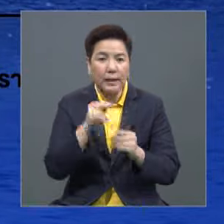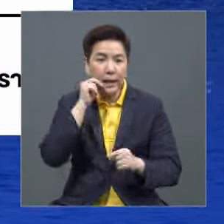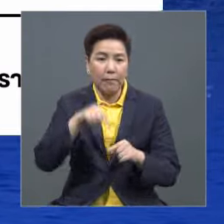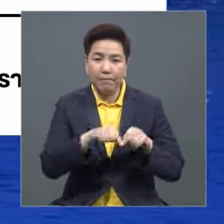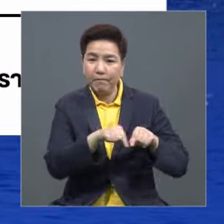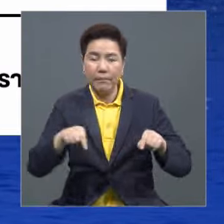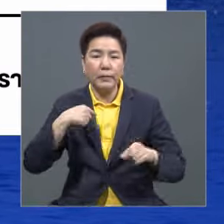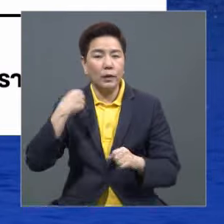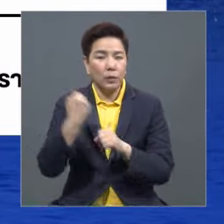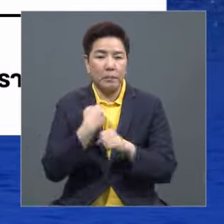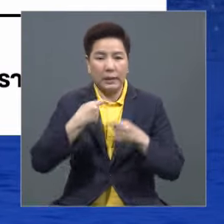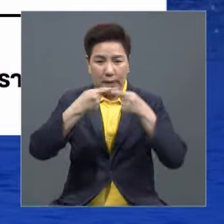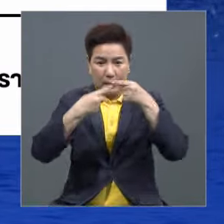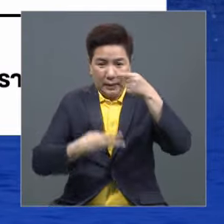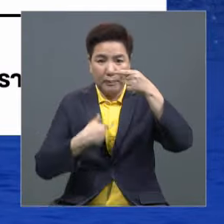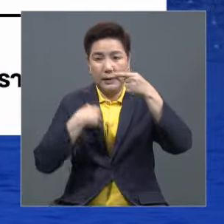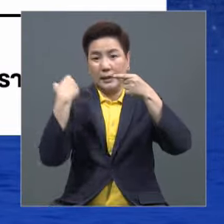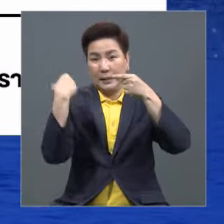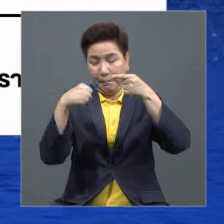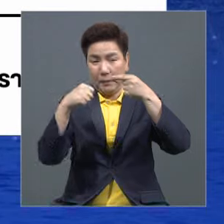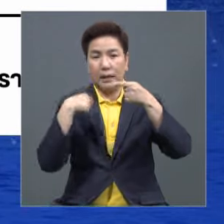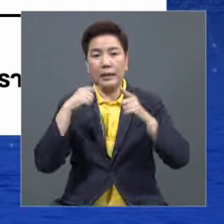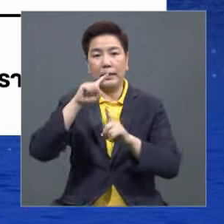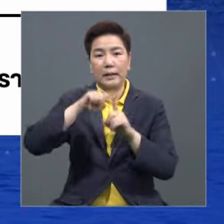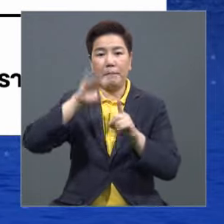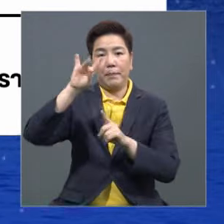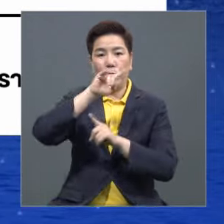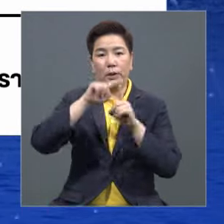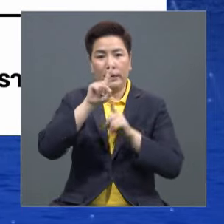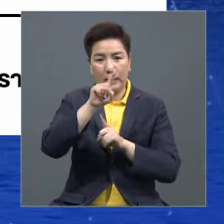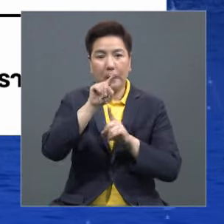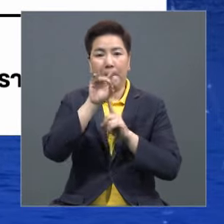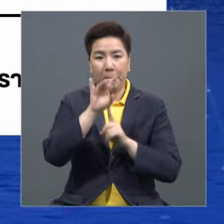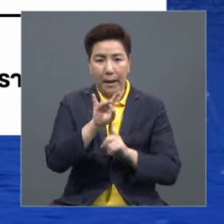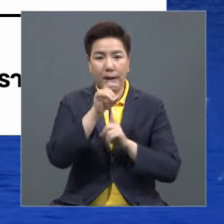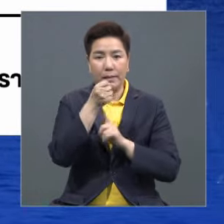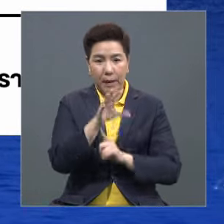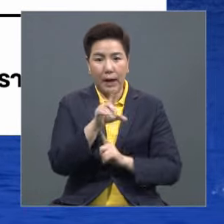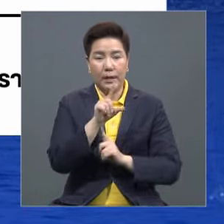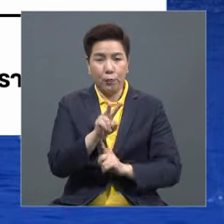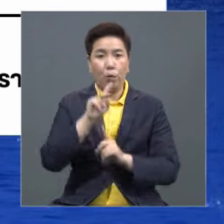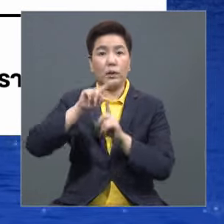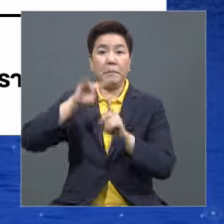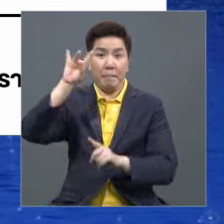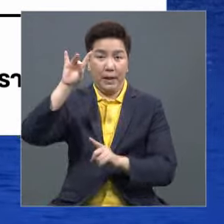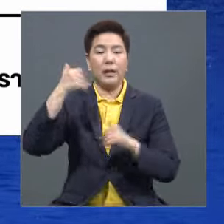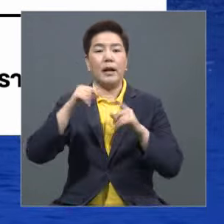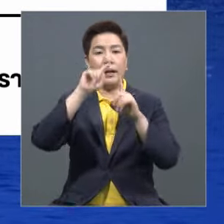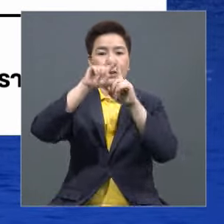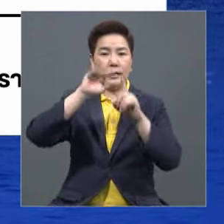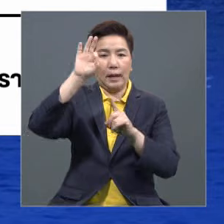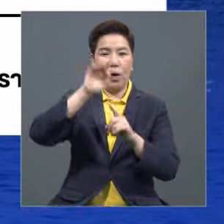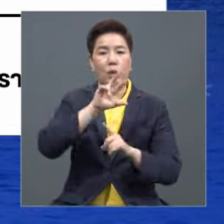เจ้าพระยาจะมีทั้งหมดเนี่ย 10ครั้งด้วยกันคือวันที่ 1 8 15 22สิงหาคมวันที่